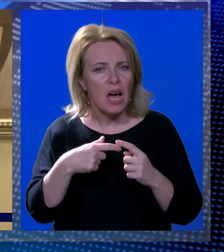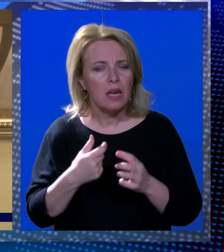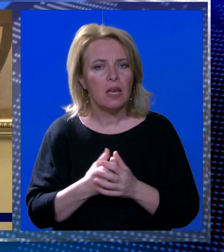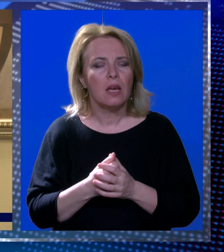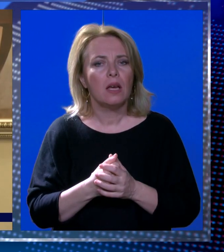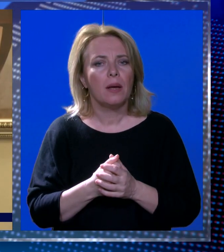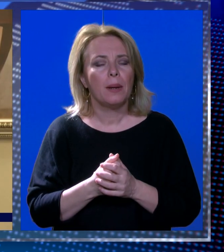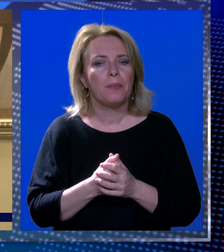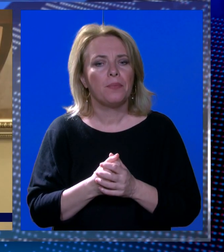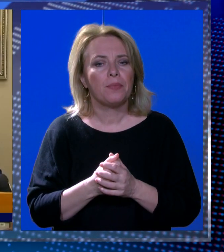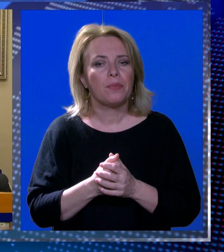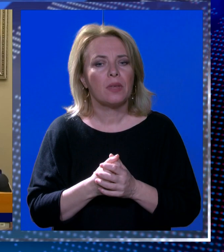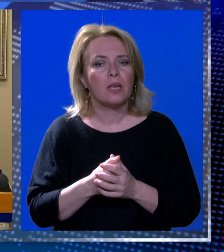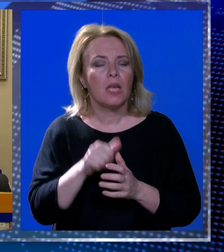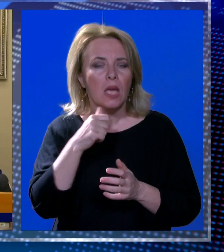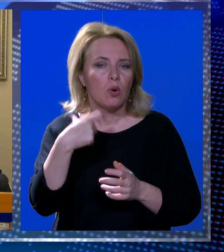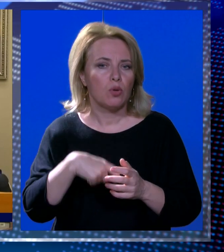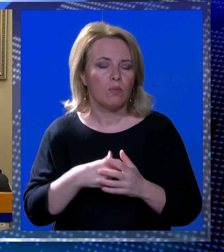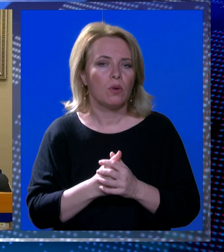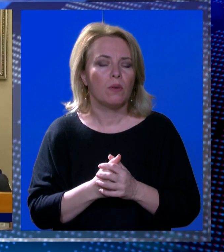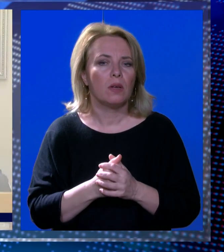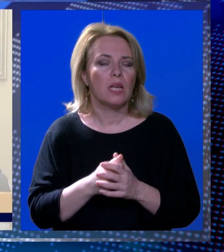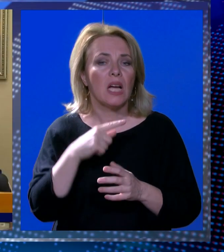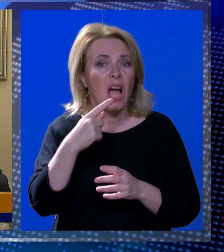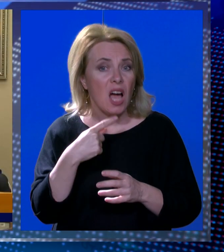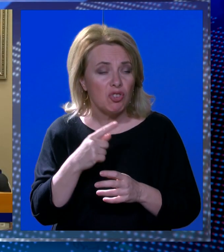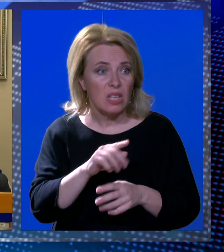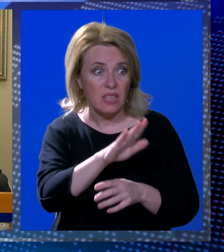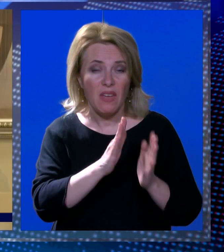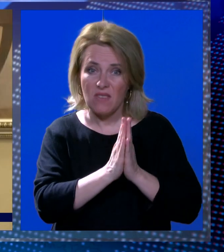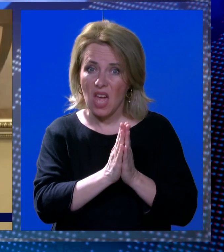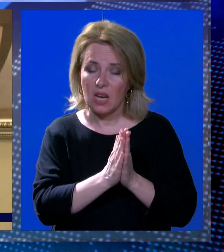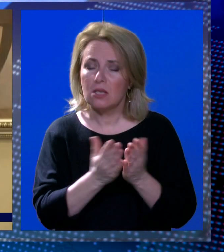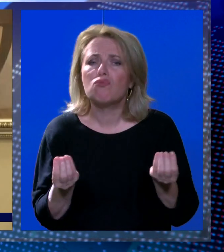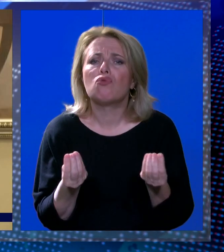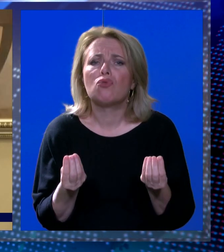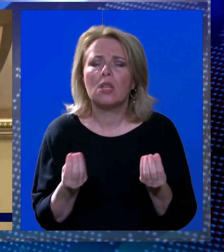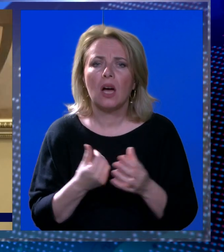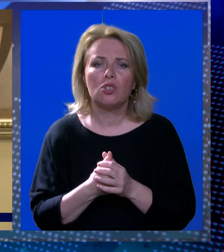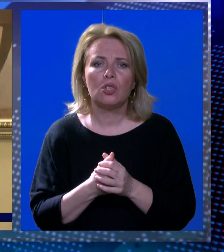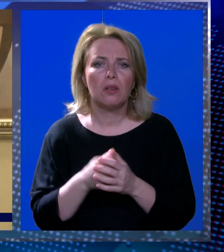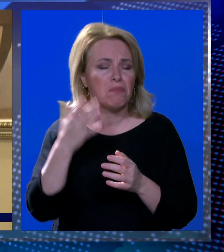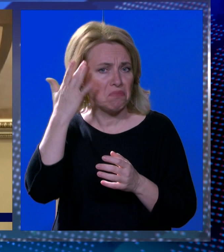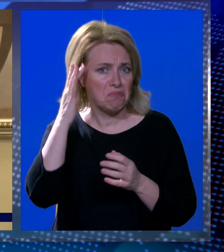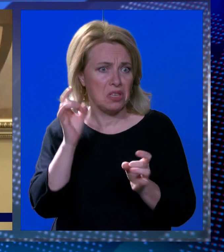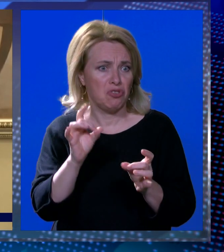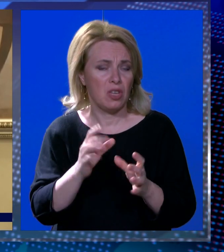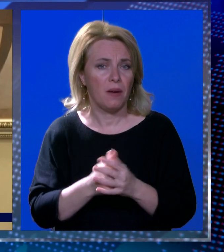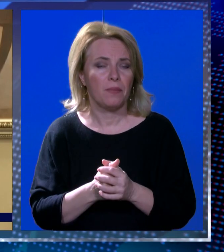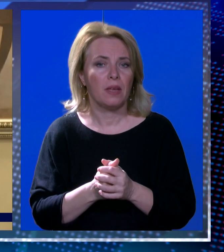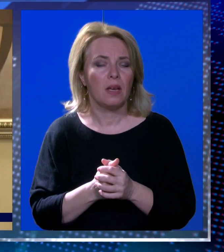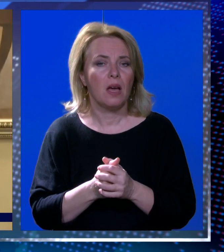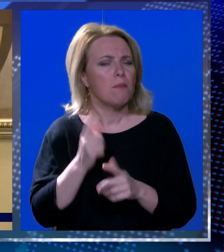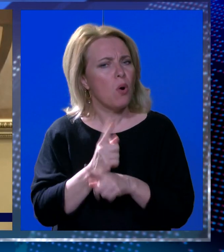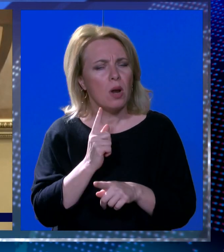činu, činu i osobi. Navodite da ste vjernica. Što to znači? To tek ne znači